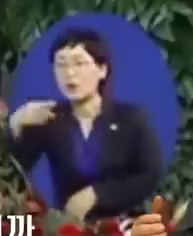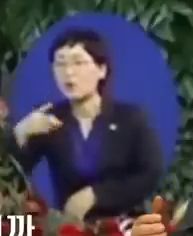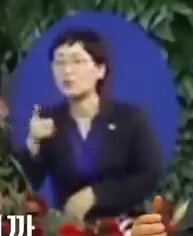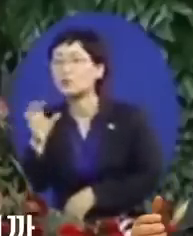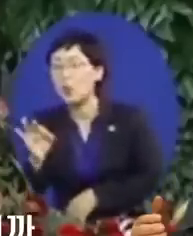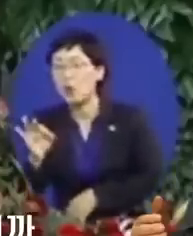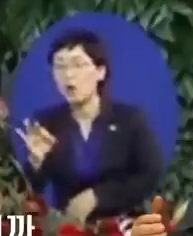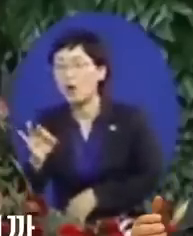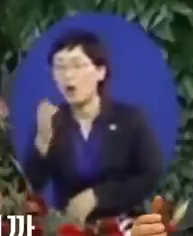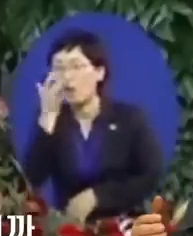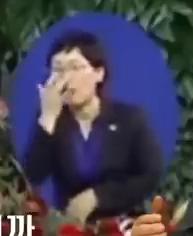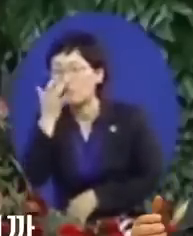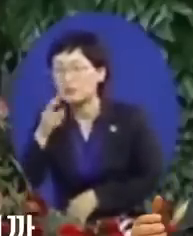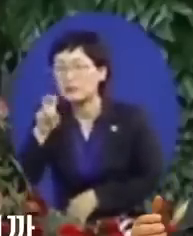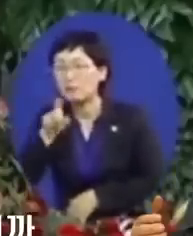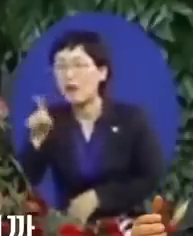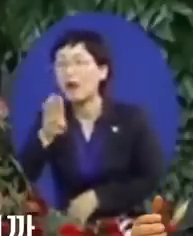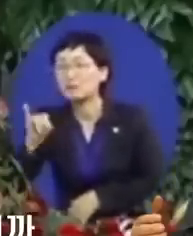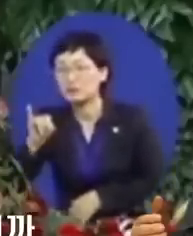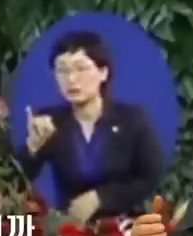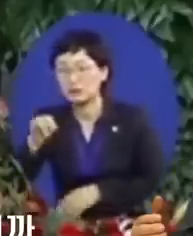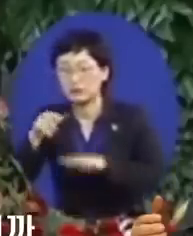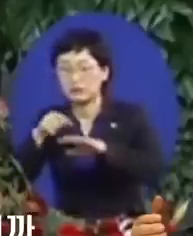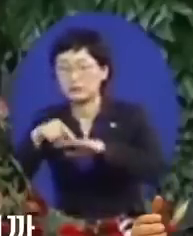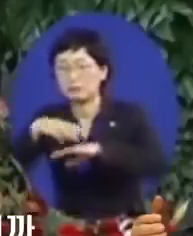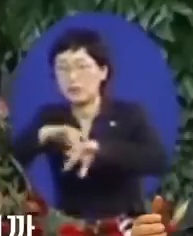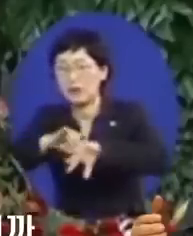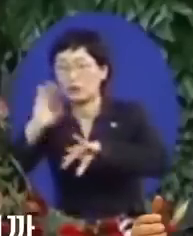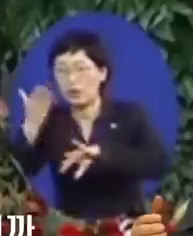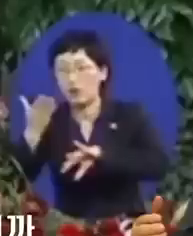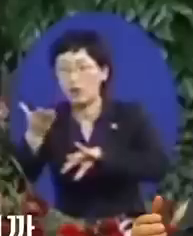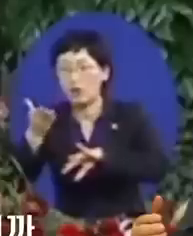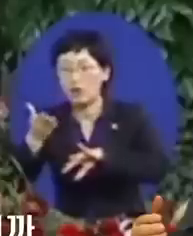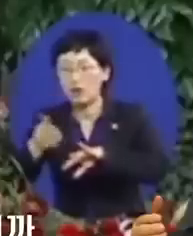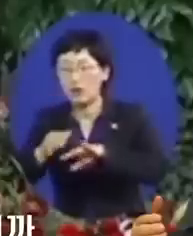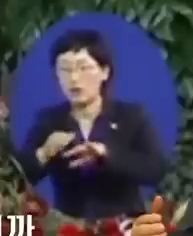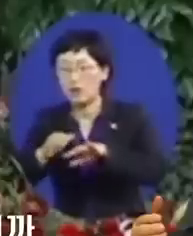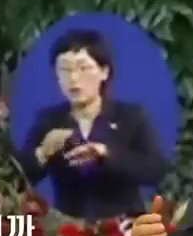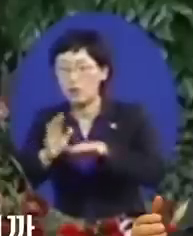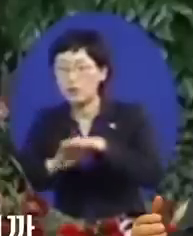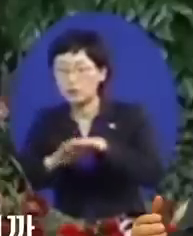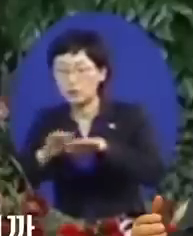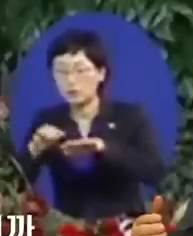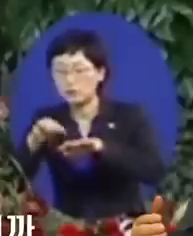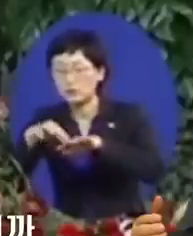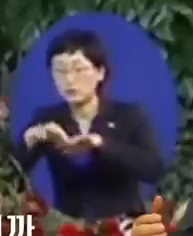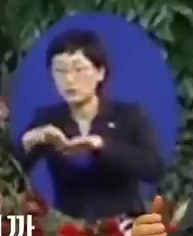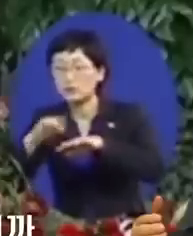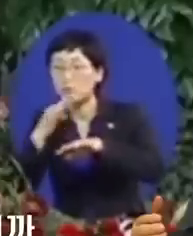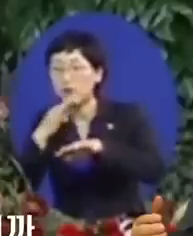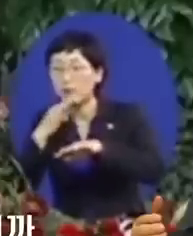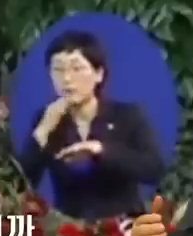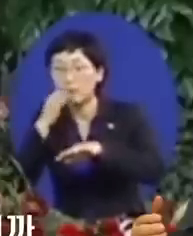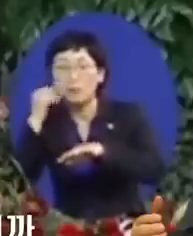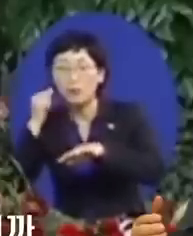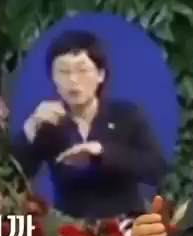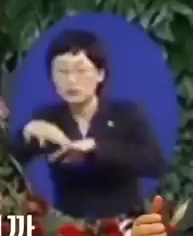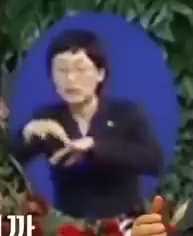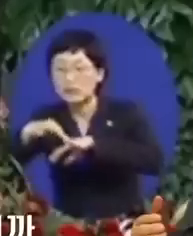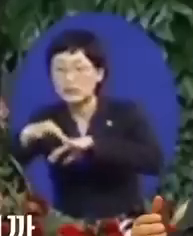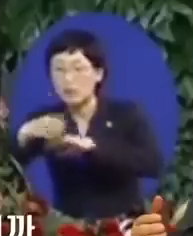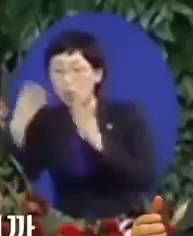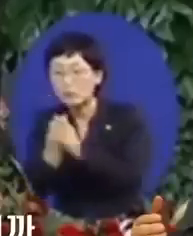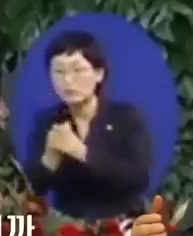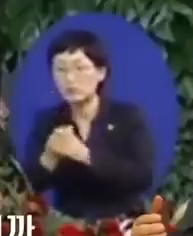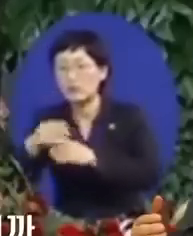있었습니다. 한때는 열 손가락 중에 왼손 중지 하나만 제대로 움직이고 새끼손가락은 완전히 마비된 적도